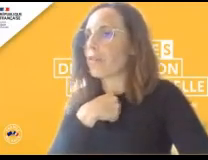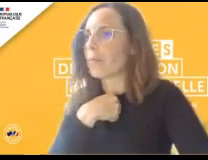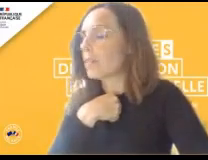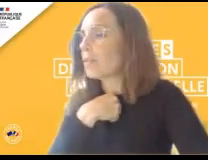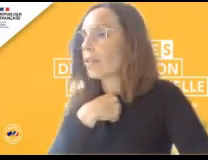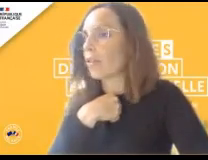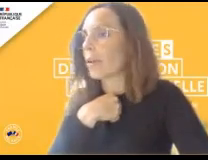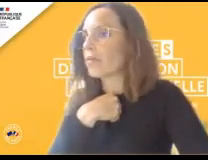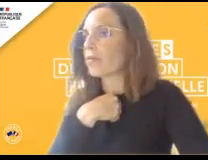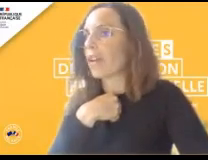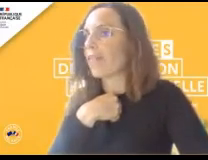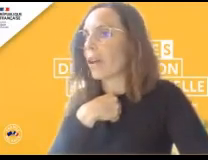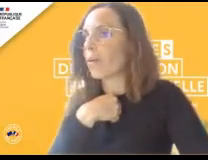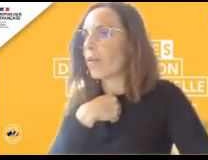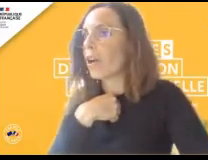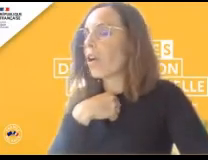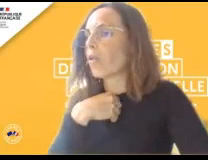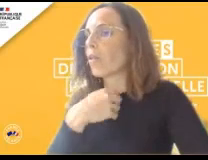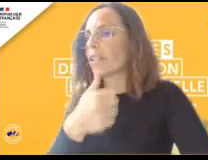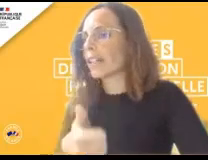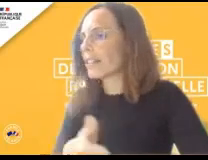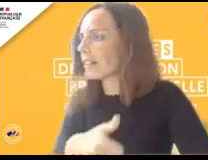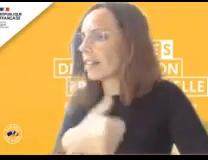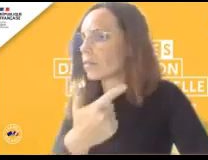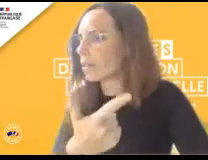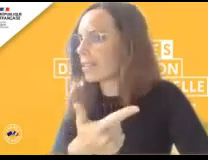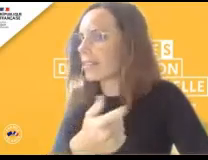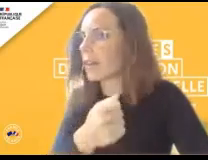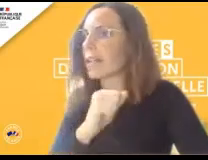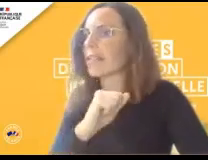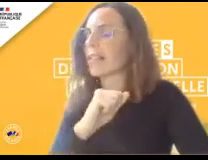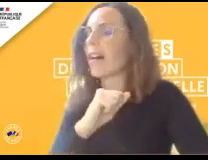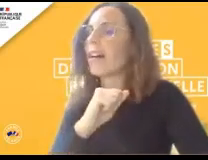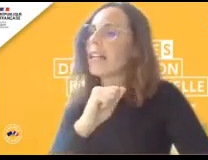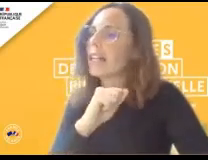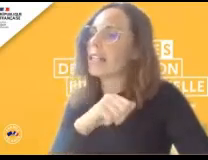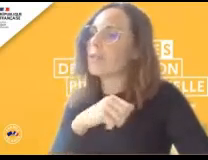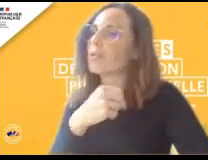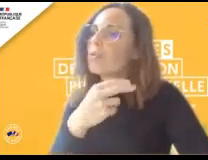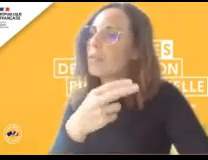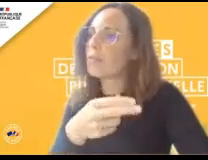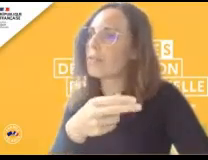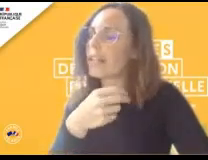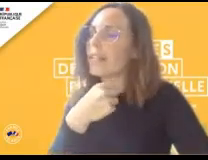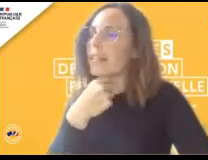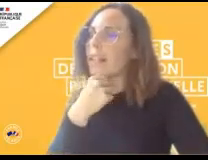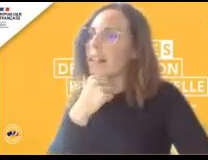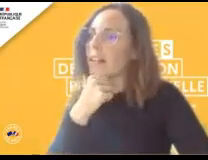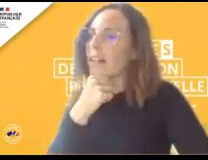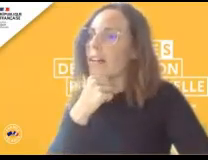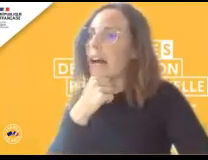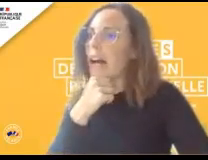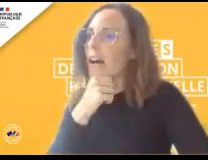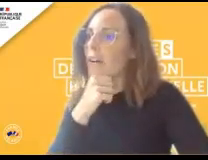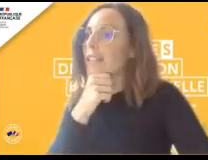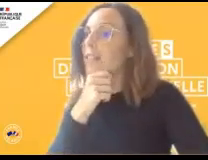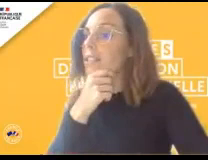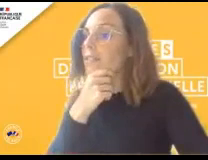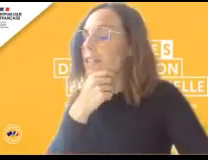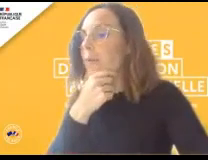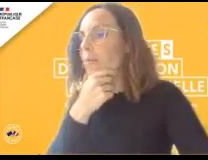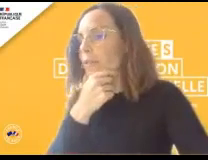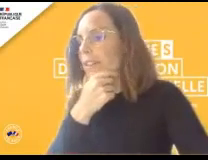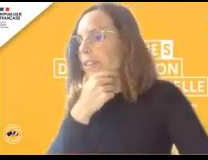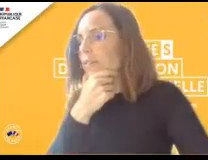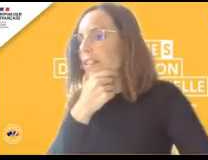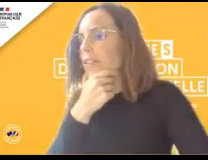premier niveau d'information sur la VAE, comment on y accède, quelles sont les étapes, etc. Et surtout, ils vous aident à